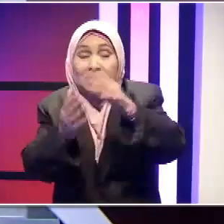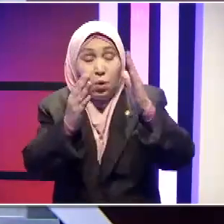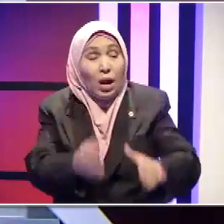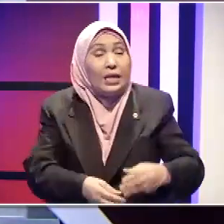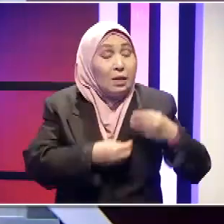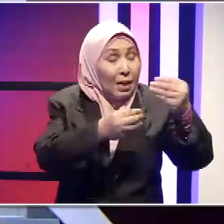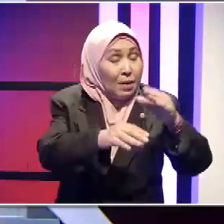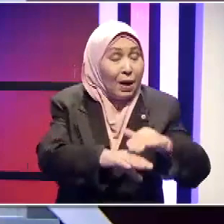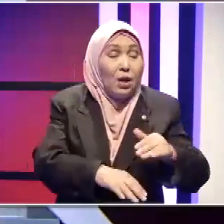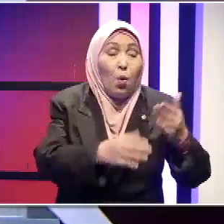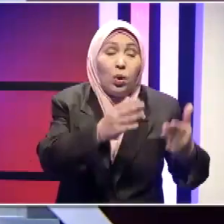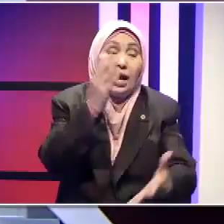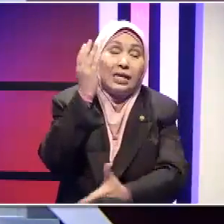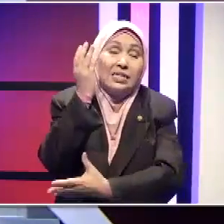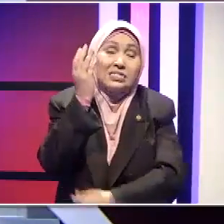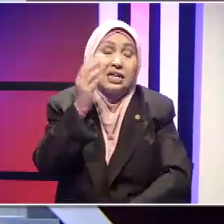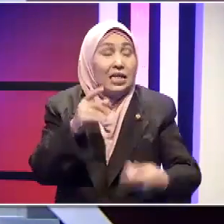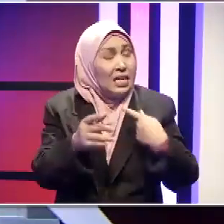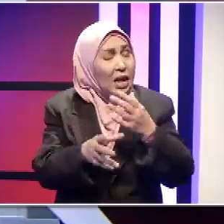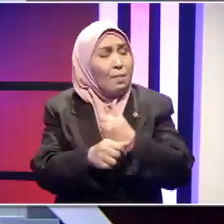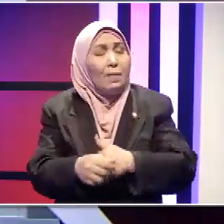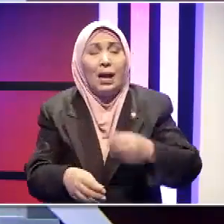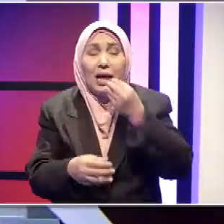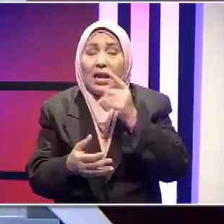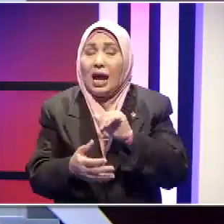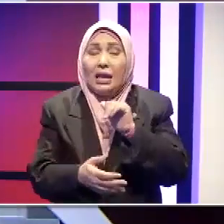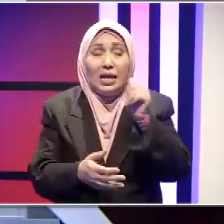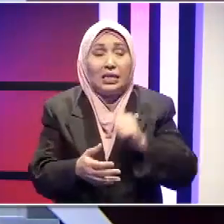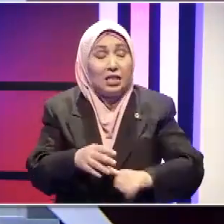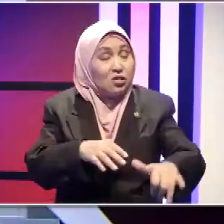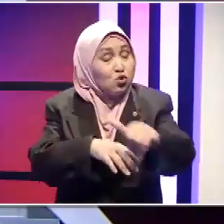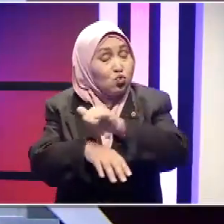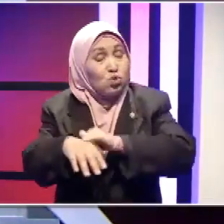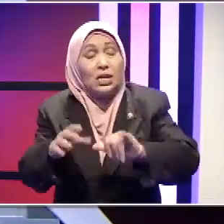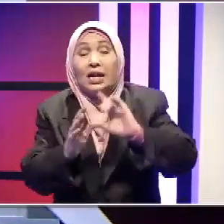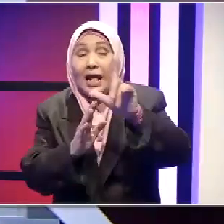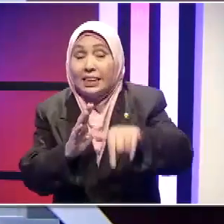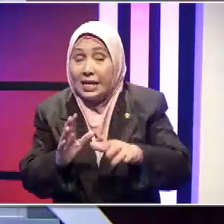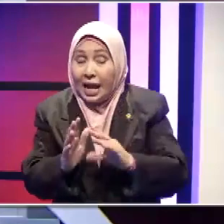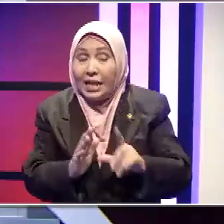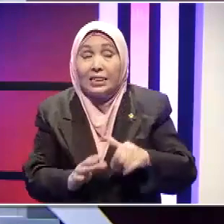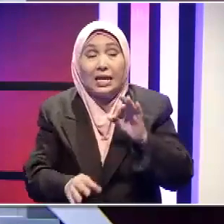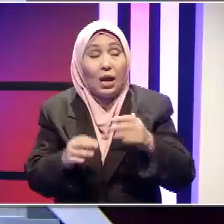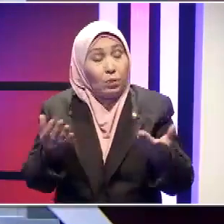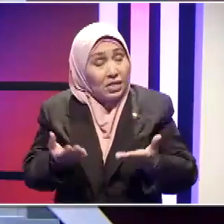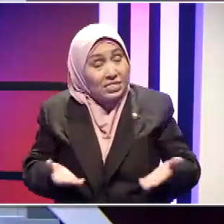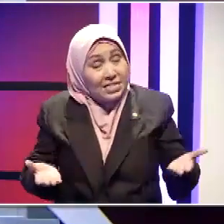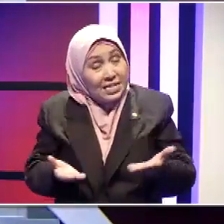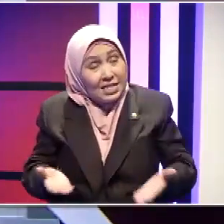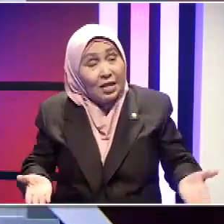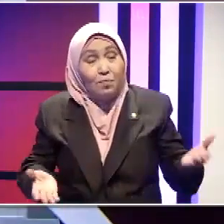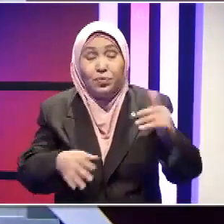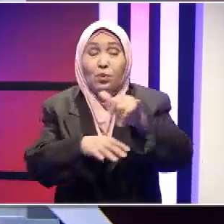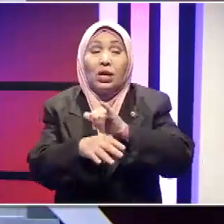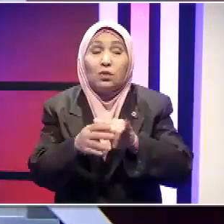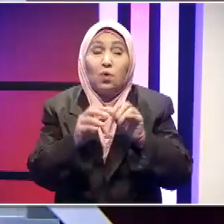bagi pada orang miskin maka kita dapat makan apel usaha Jodi di surga nanti dan kemudian kalau dekat sini aku